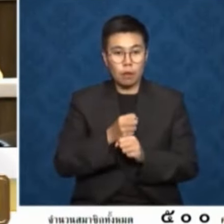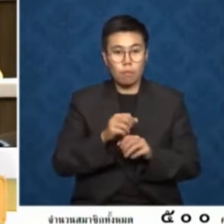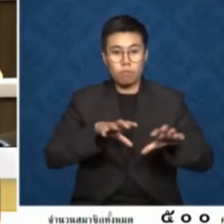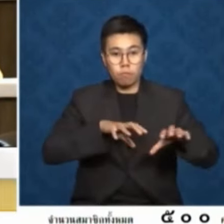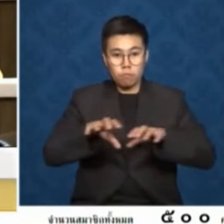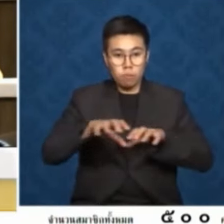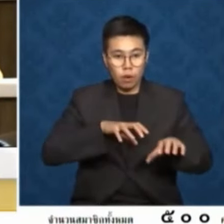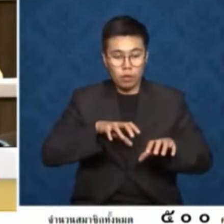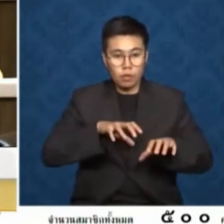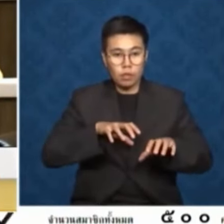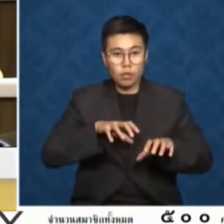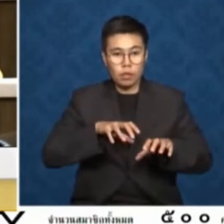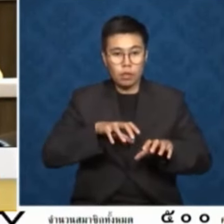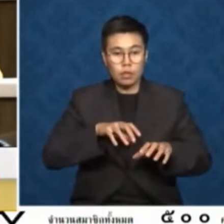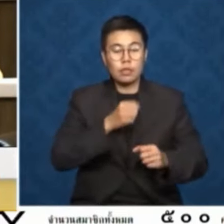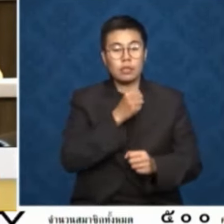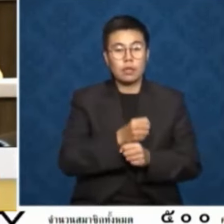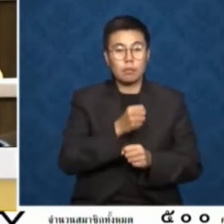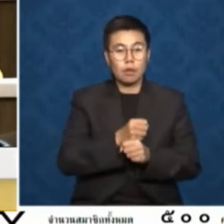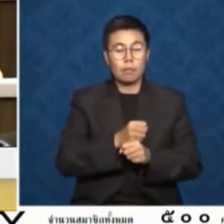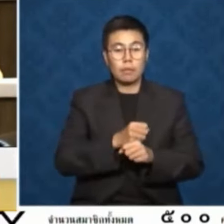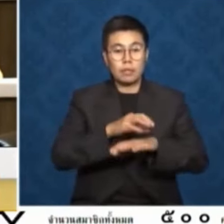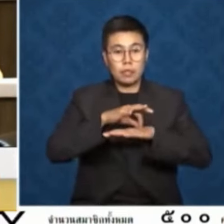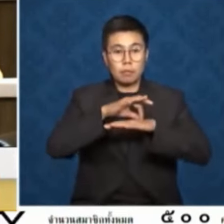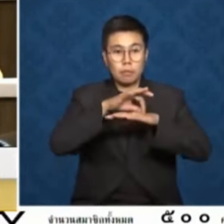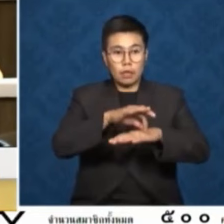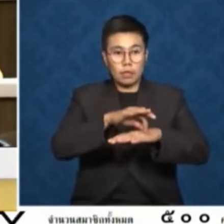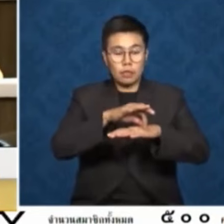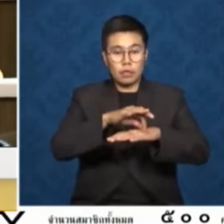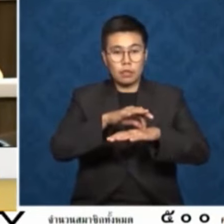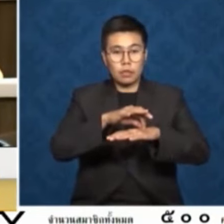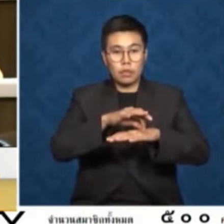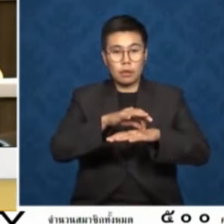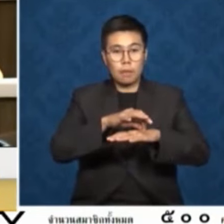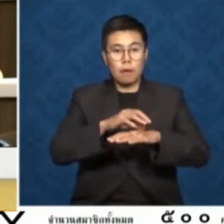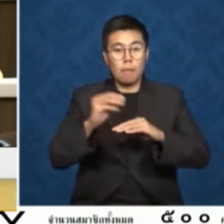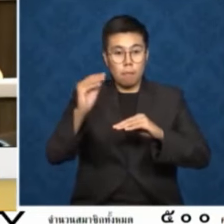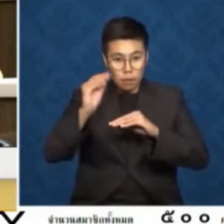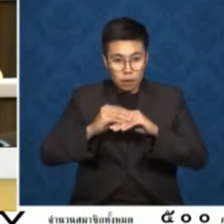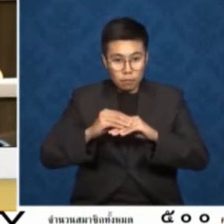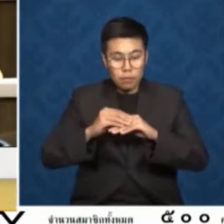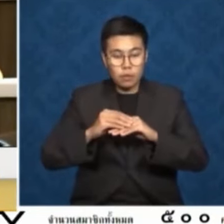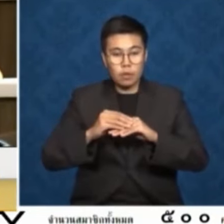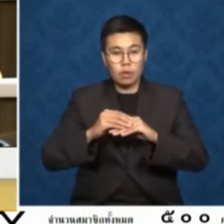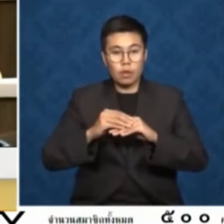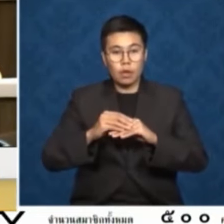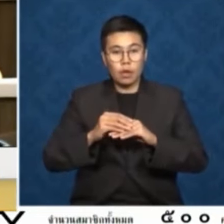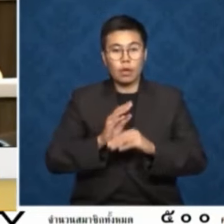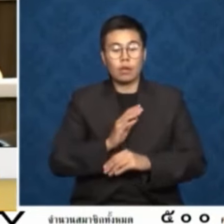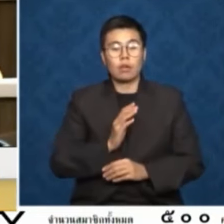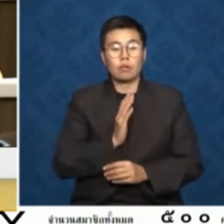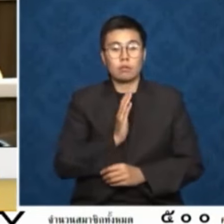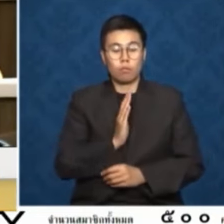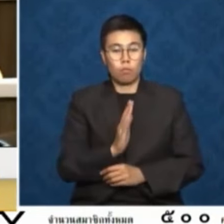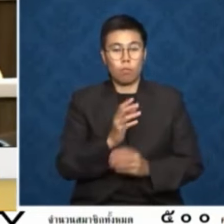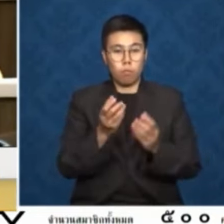ริหารเพื่อบรรจุแต่งตั้งดำรงตำแหน่งให้สูงขึ้นภายในกรมปกครองส่ว